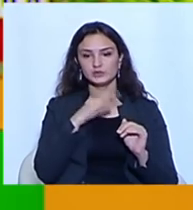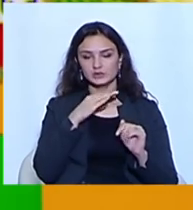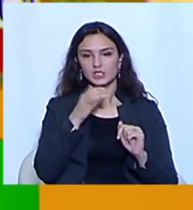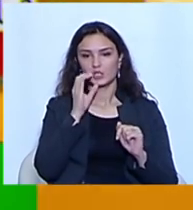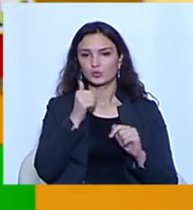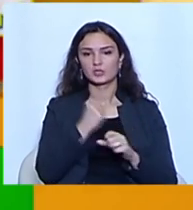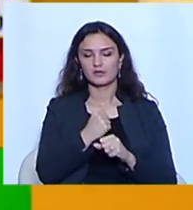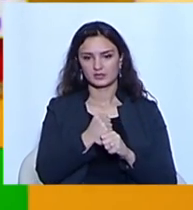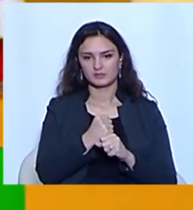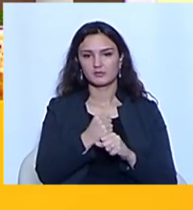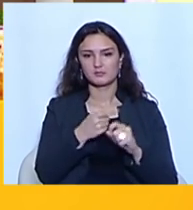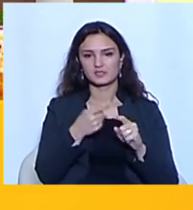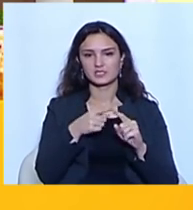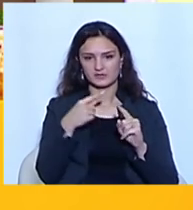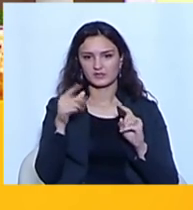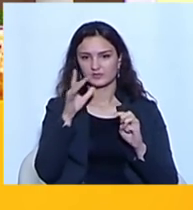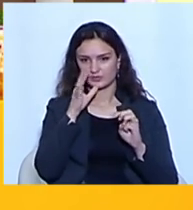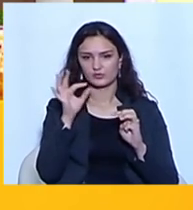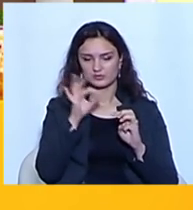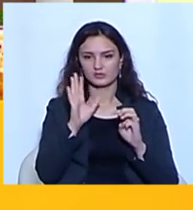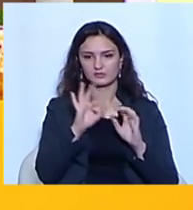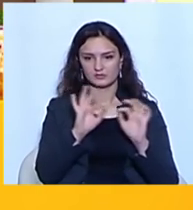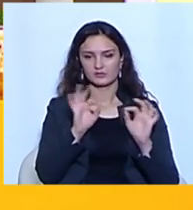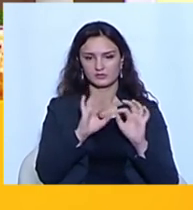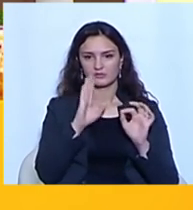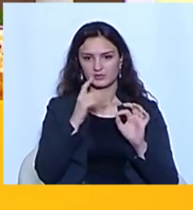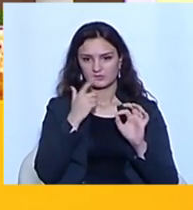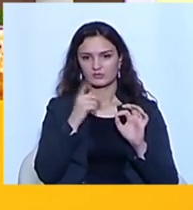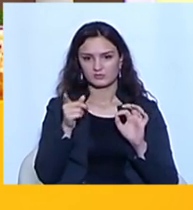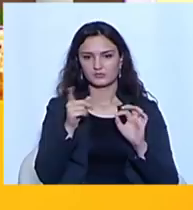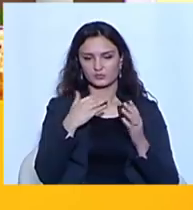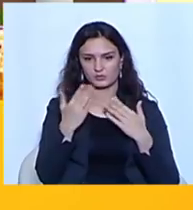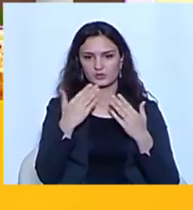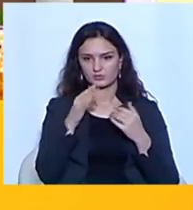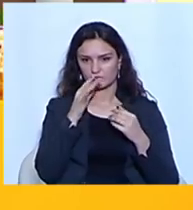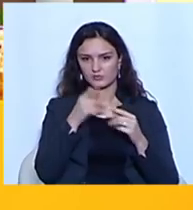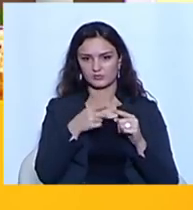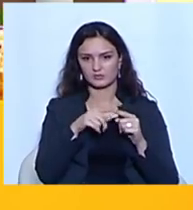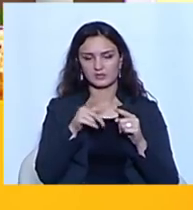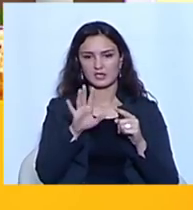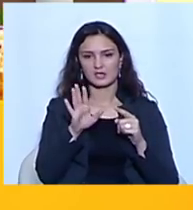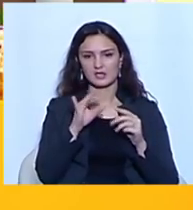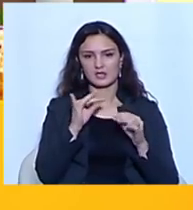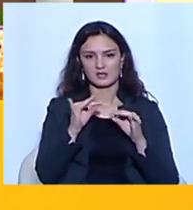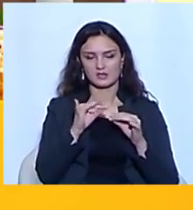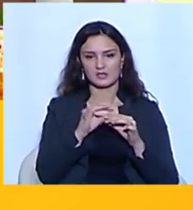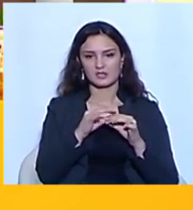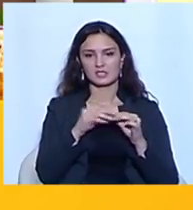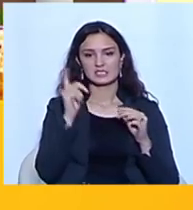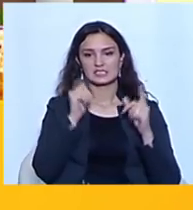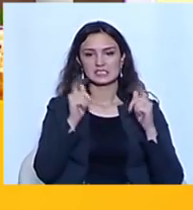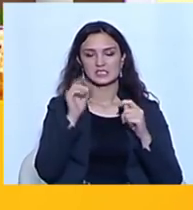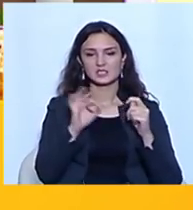როგორ გავაკეთებთ, ამაზე ჩვენ სხვადასხვა დროს გვისაუბრია და ქალბატონ თამართან ერთად ურთიერთობის ამ დროს არ დავხარჯავ ამაზე. რძის